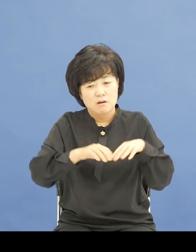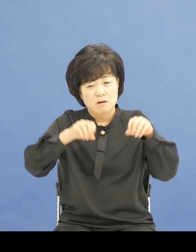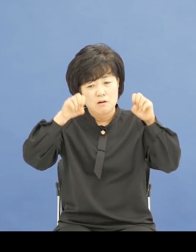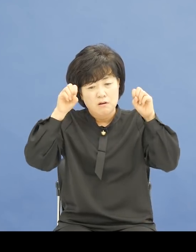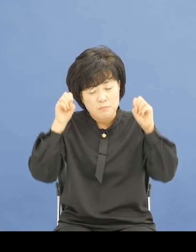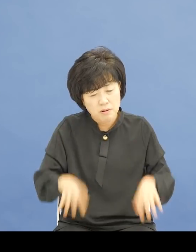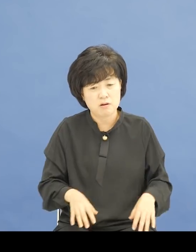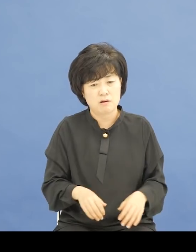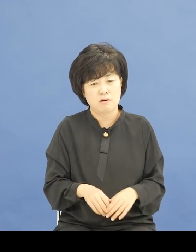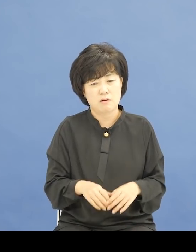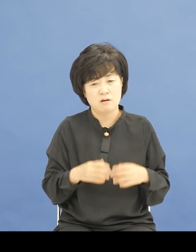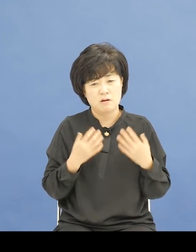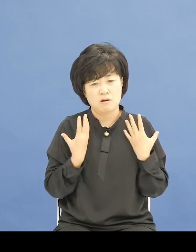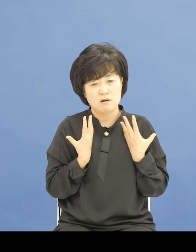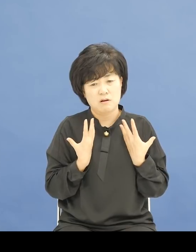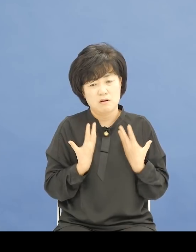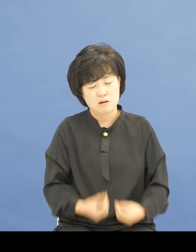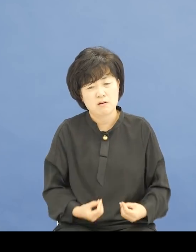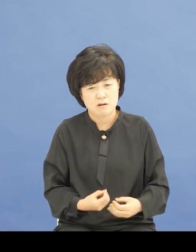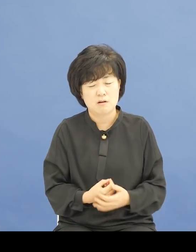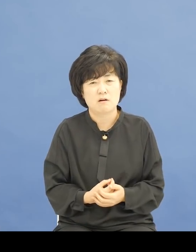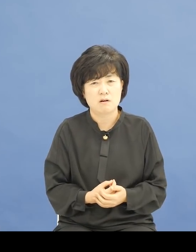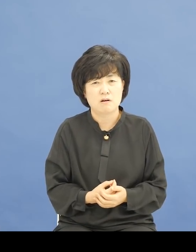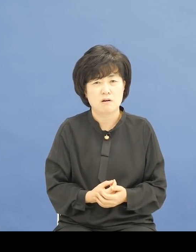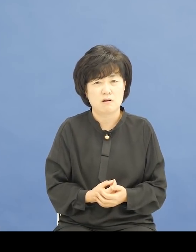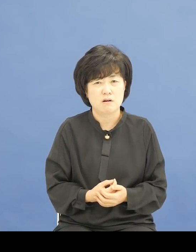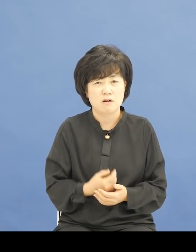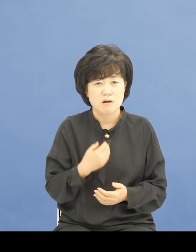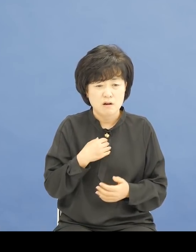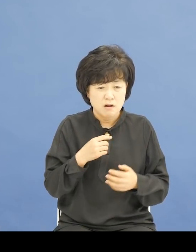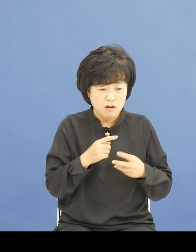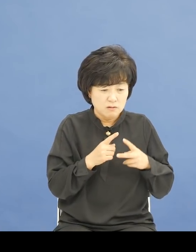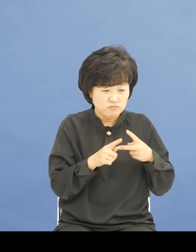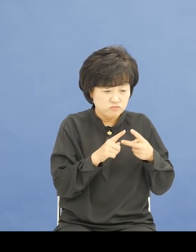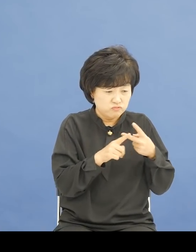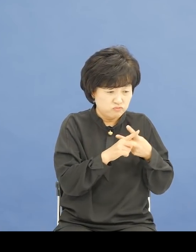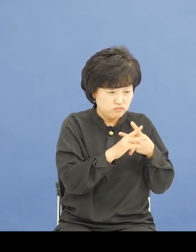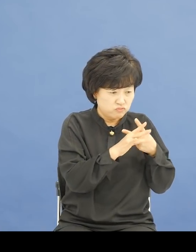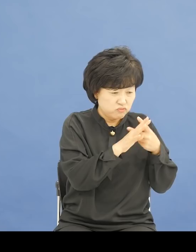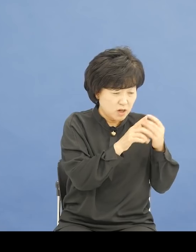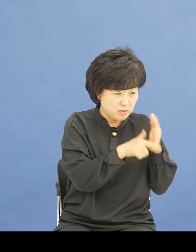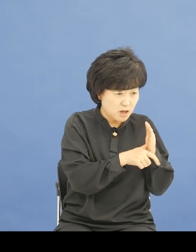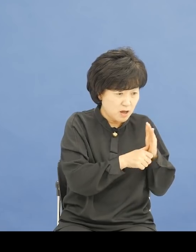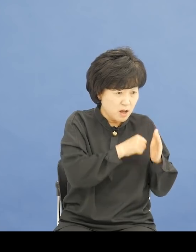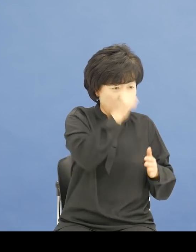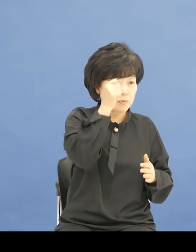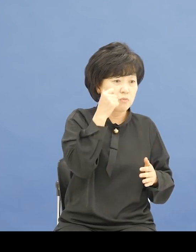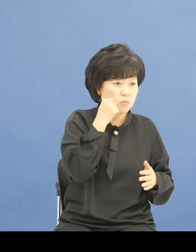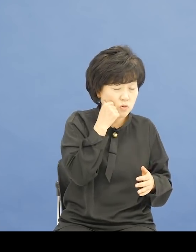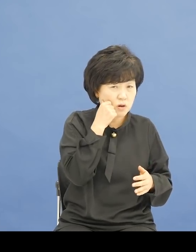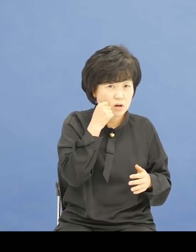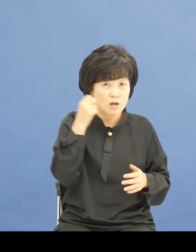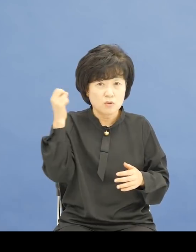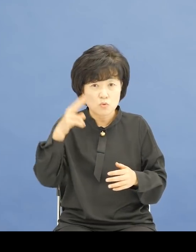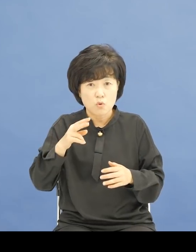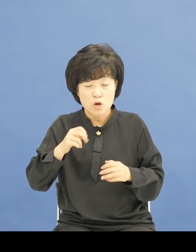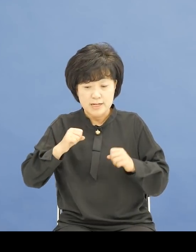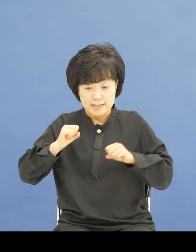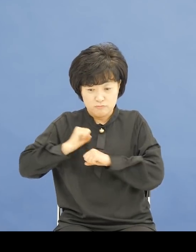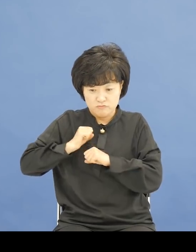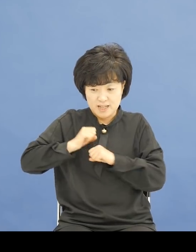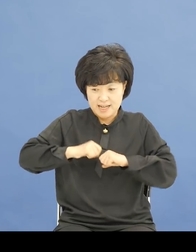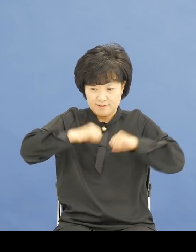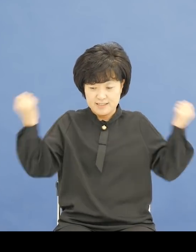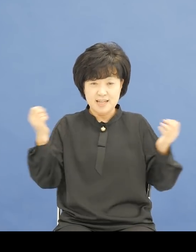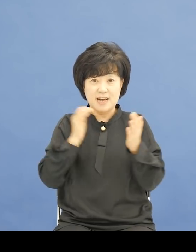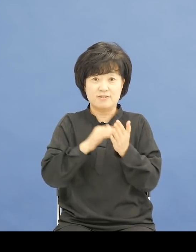허탈하죠. 허탈하고 나는 진짜 아무것도 안 네. 되는구나. 네. 10대 때 극복하지 못했던 그 학력 컴플렉스를 정말 큰 맘 먹고